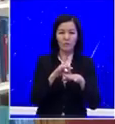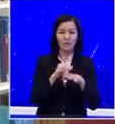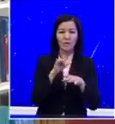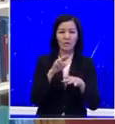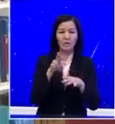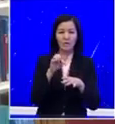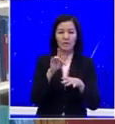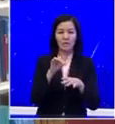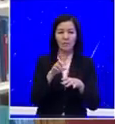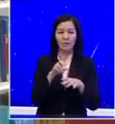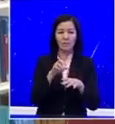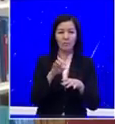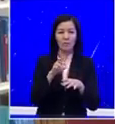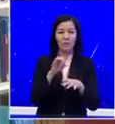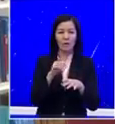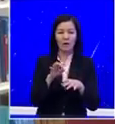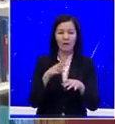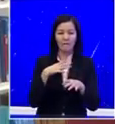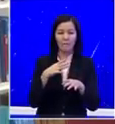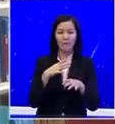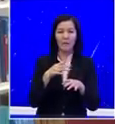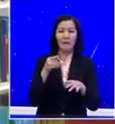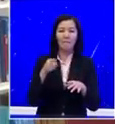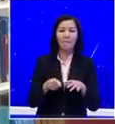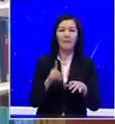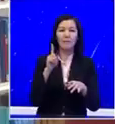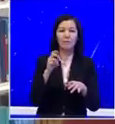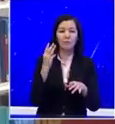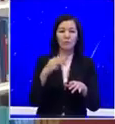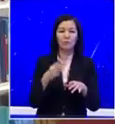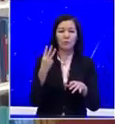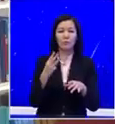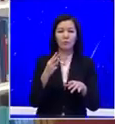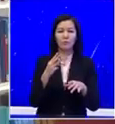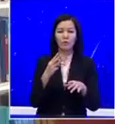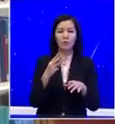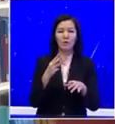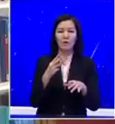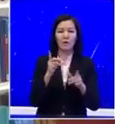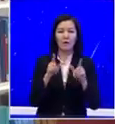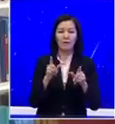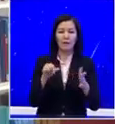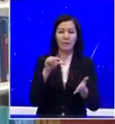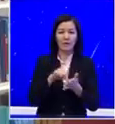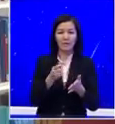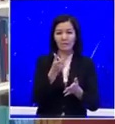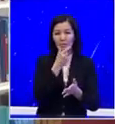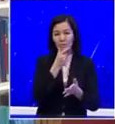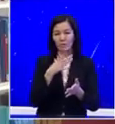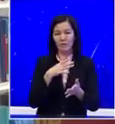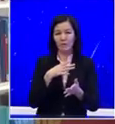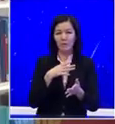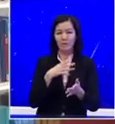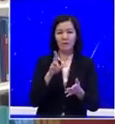Жандарбекпен өткіздік, Бұлғақовпен. Ол жерде бізде 1133 оқырман қамтылды. Күйші